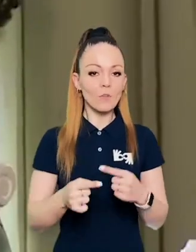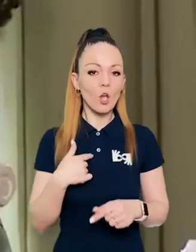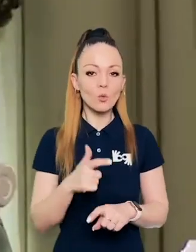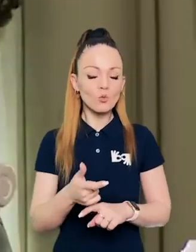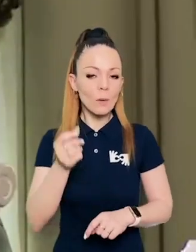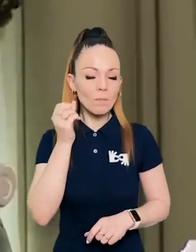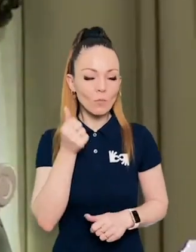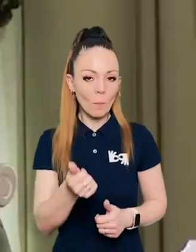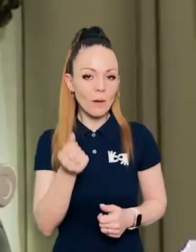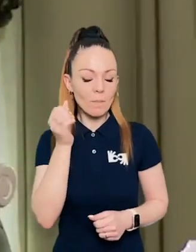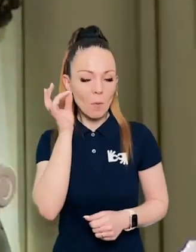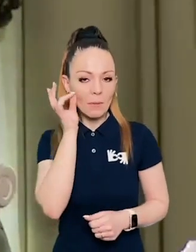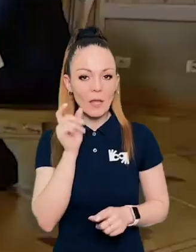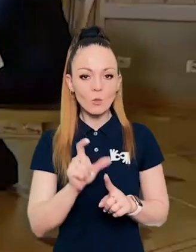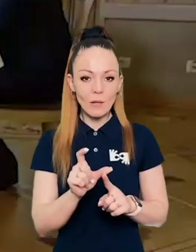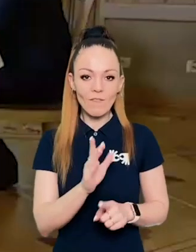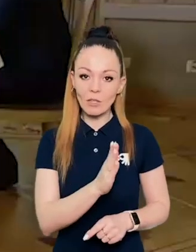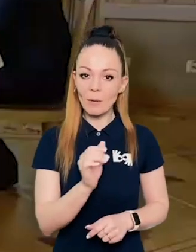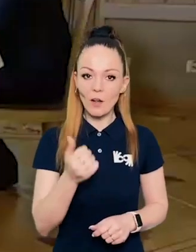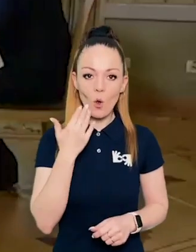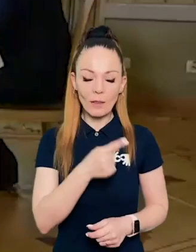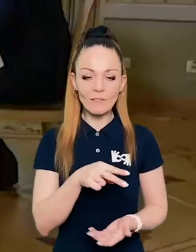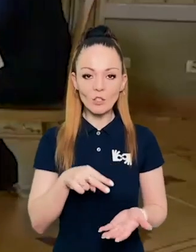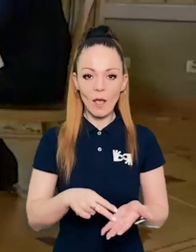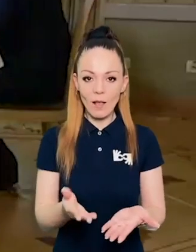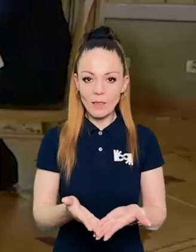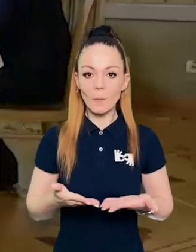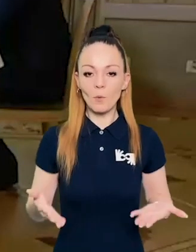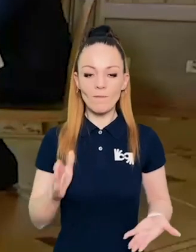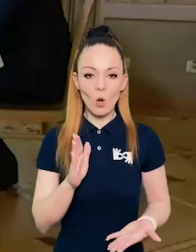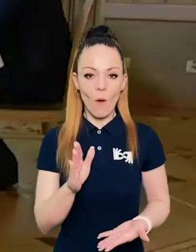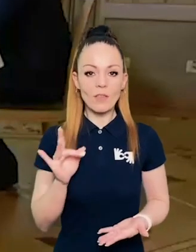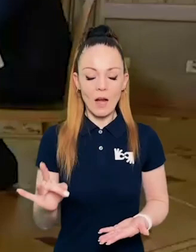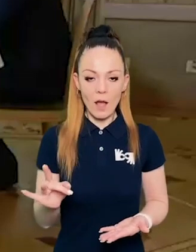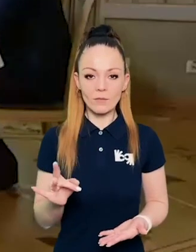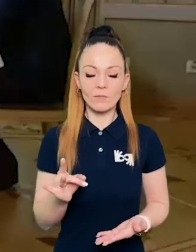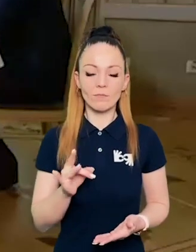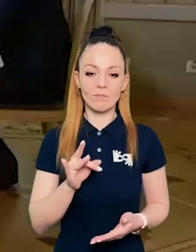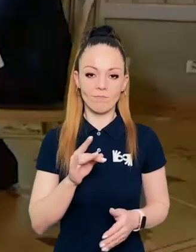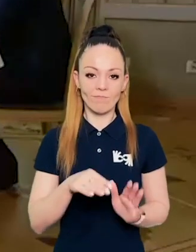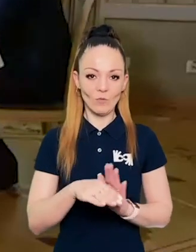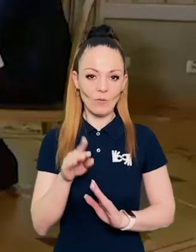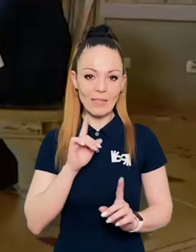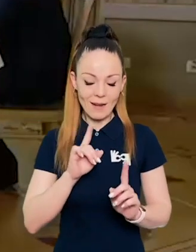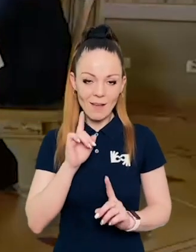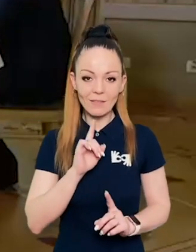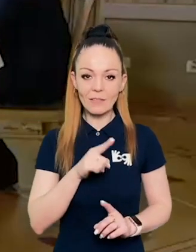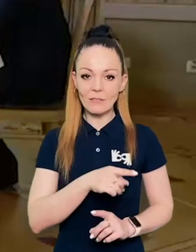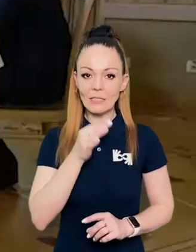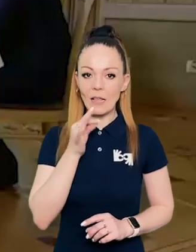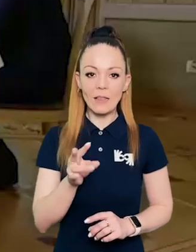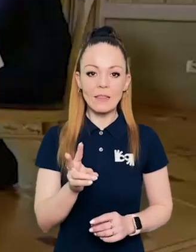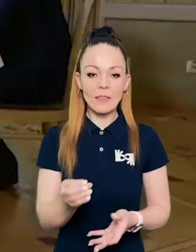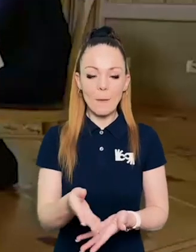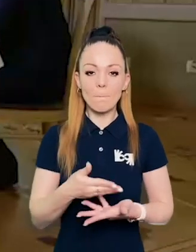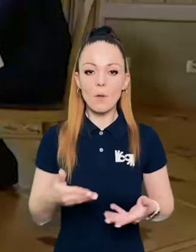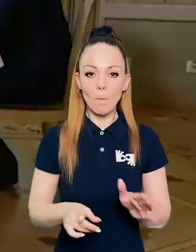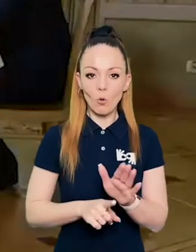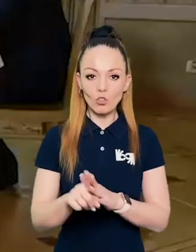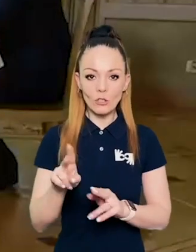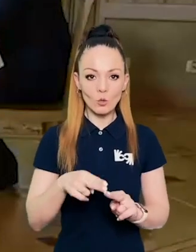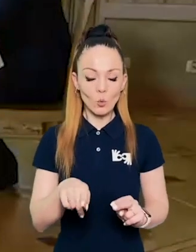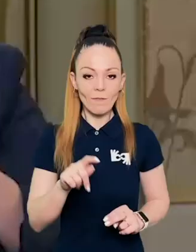стали політиком. Давайте. Я дуже добре пам'ятаю слова Володимира Олександровича, коли ви стояли на трибуні Верховної Ради і казали, що не ми цю війну почали, але нам